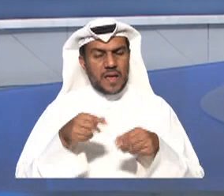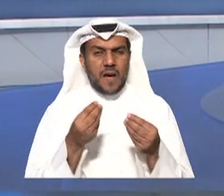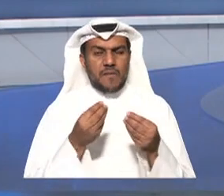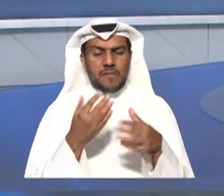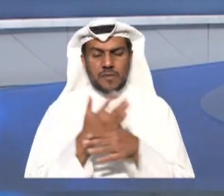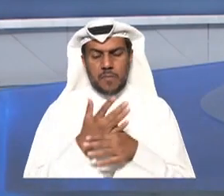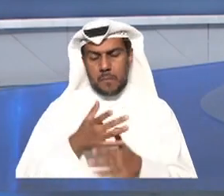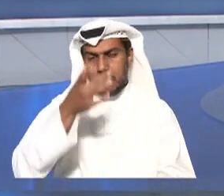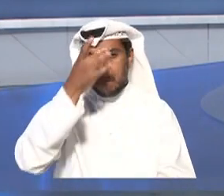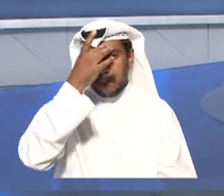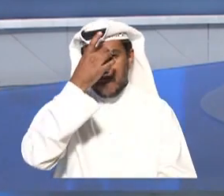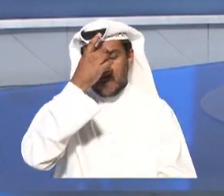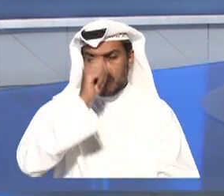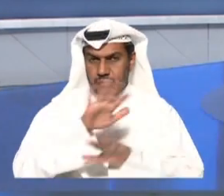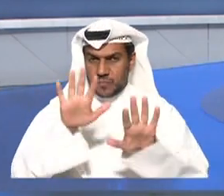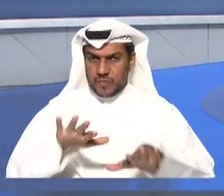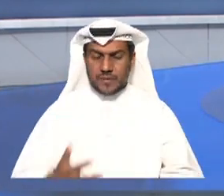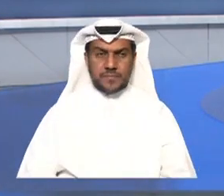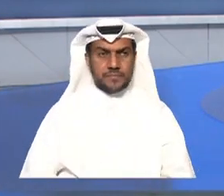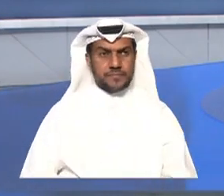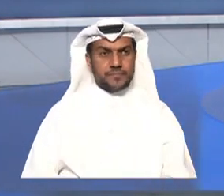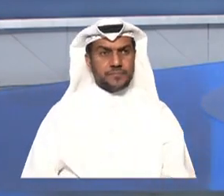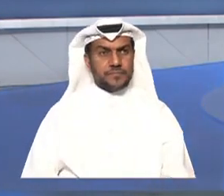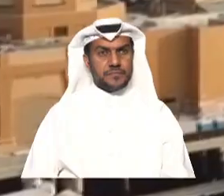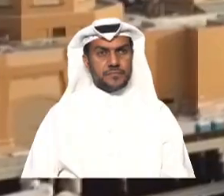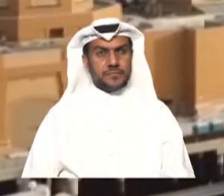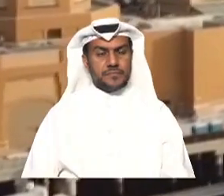لتداعيات انتشار فيروس كورونا المستجد.